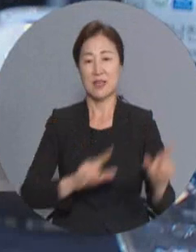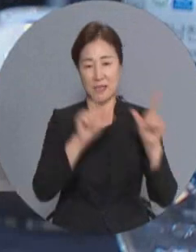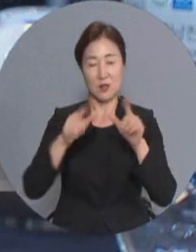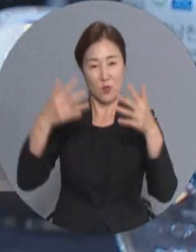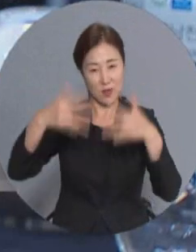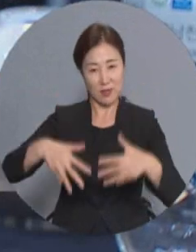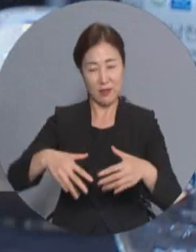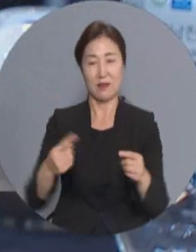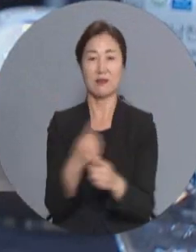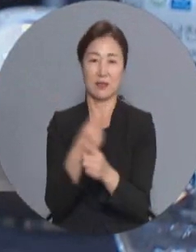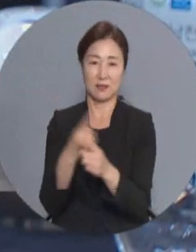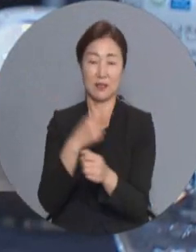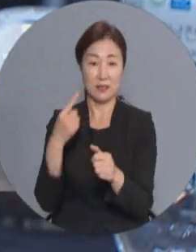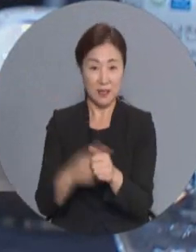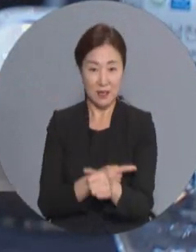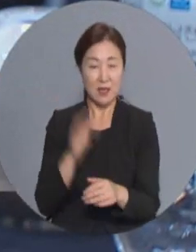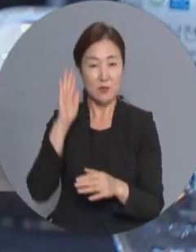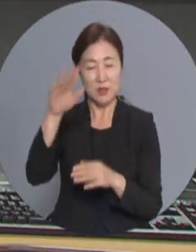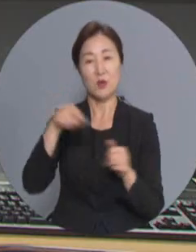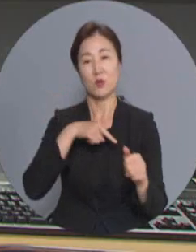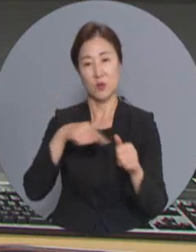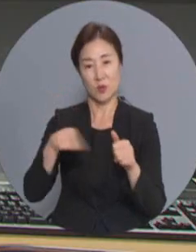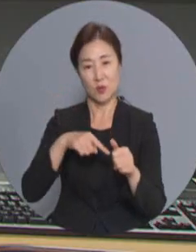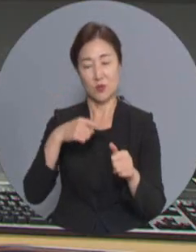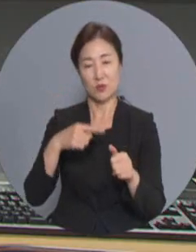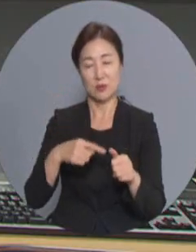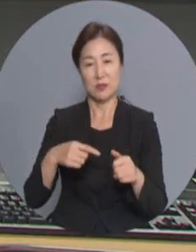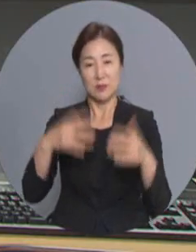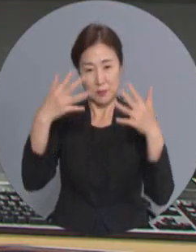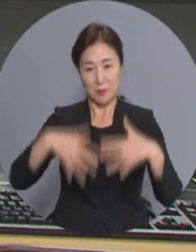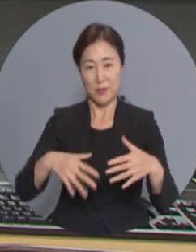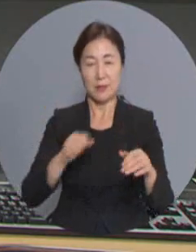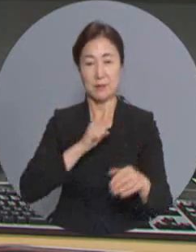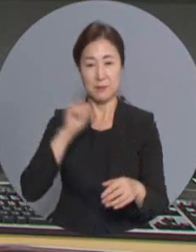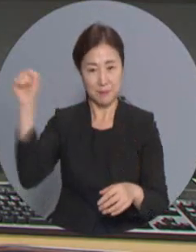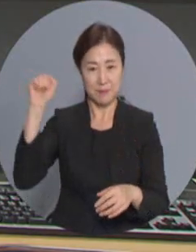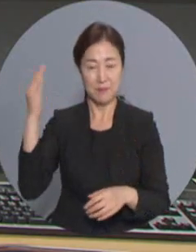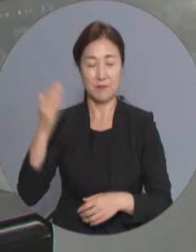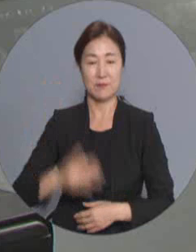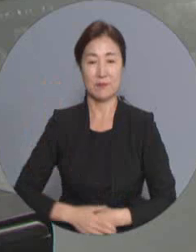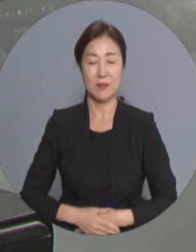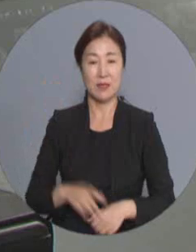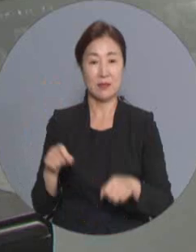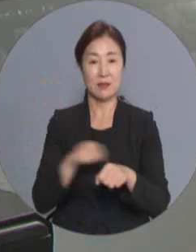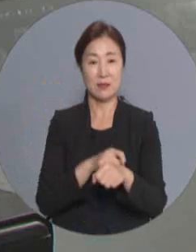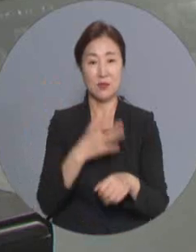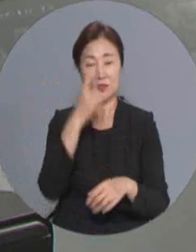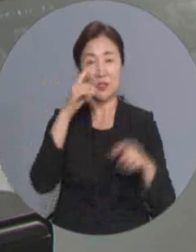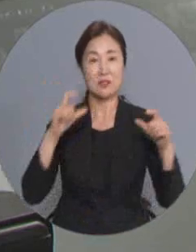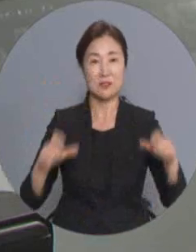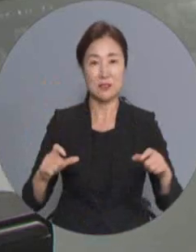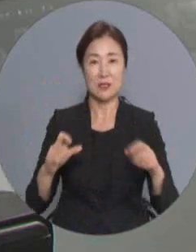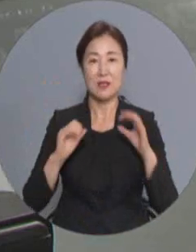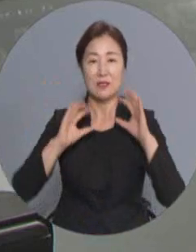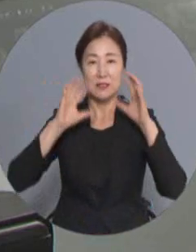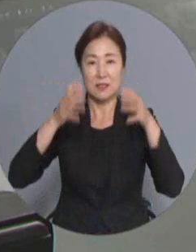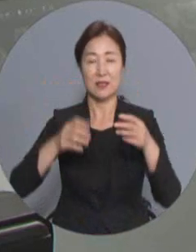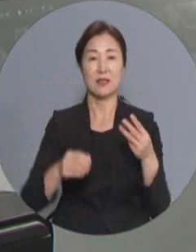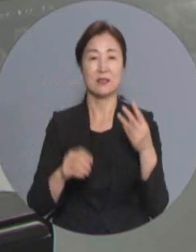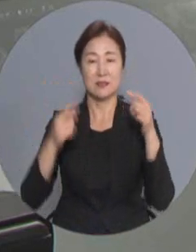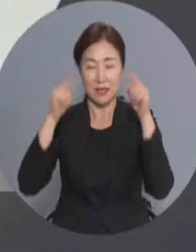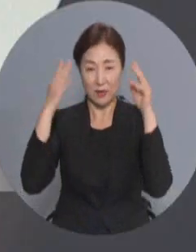연결시킨다는 순천시의 미래교육 생태계 조성계획이 통한 겁니다 특히 순권 내 세계대